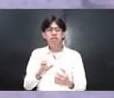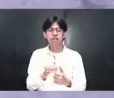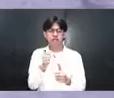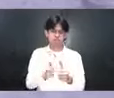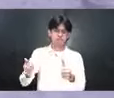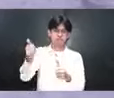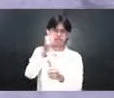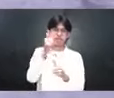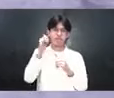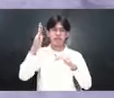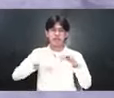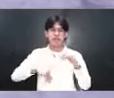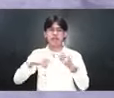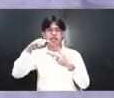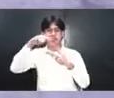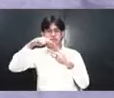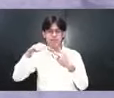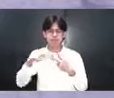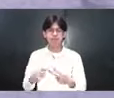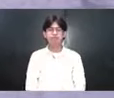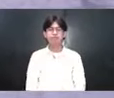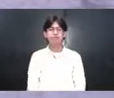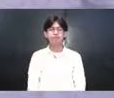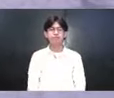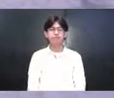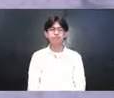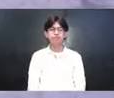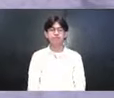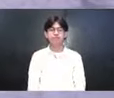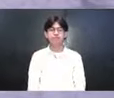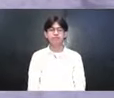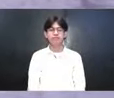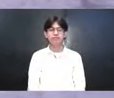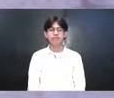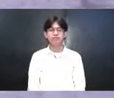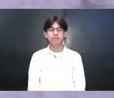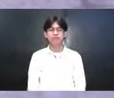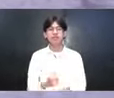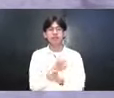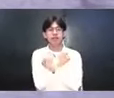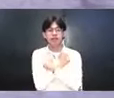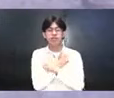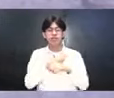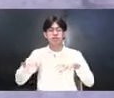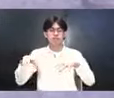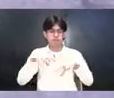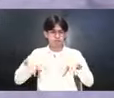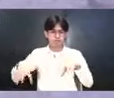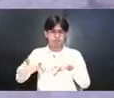than these. Love your neighbor as